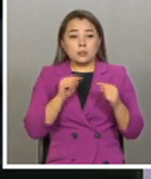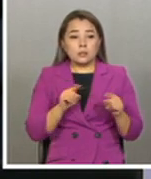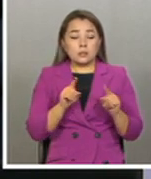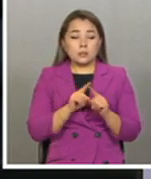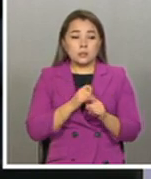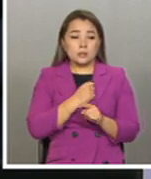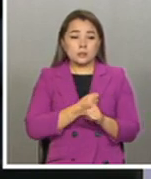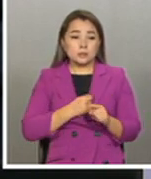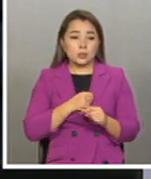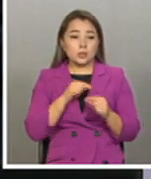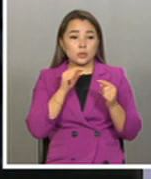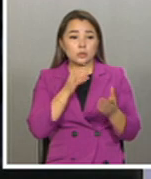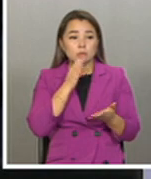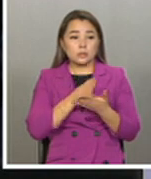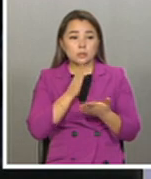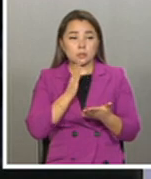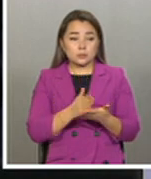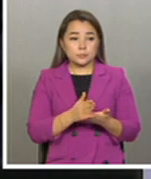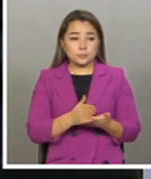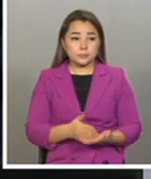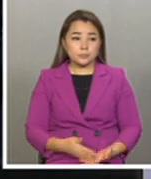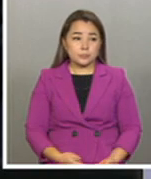күшейте түсті.